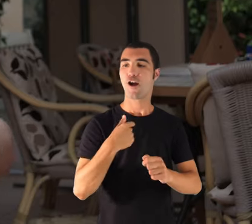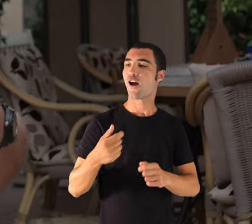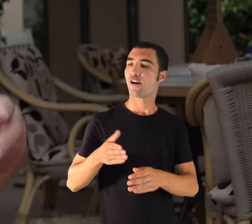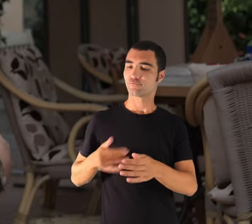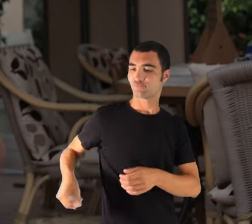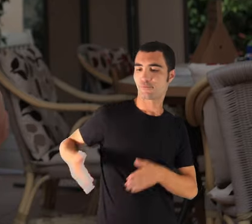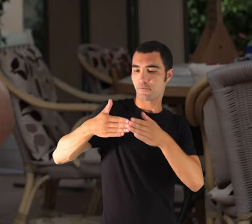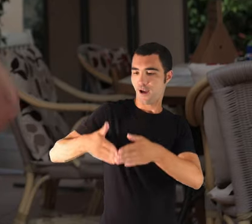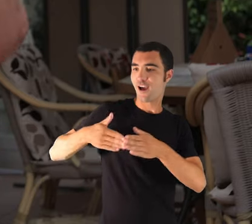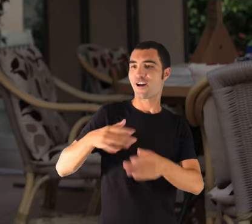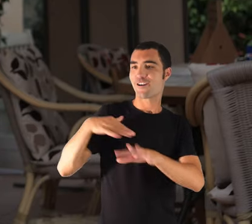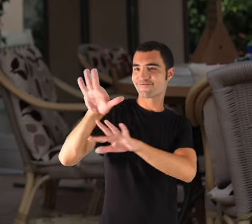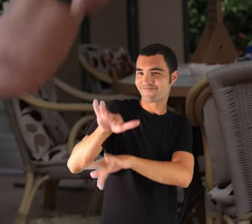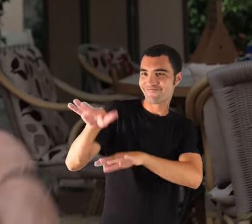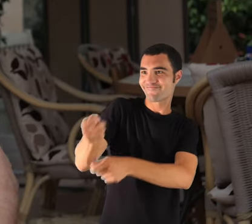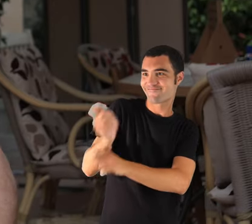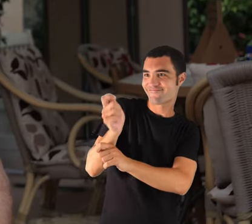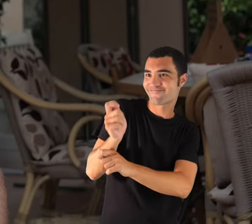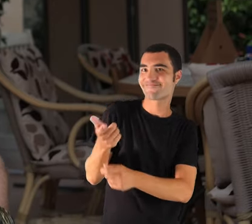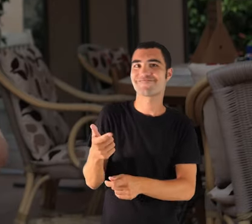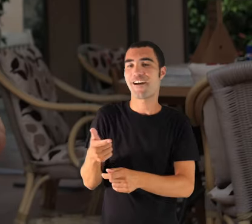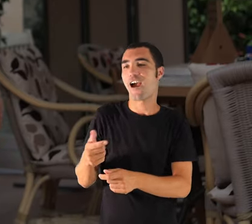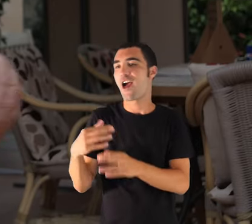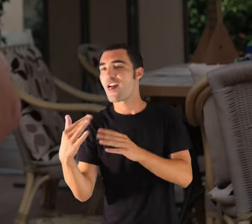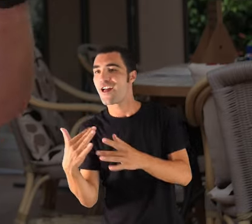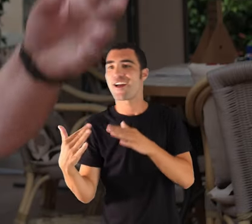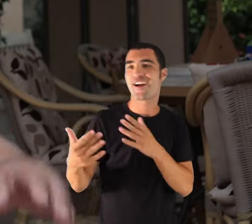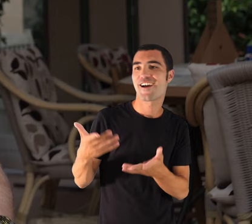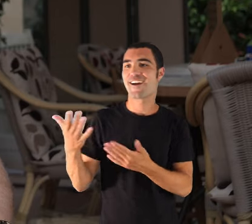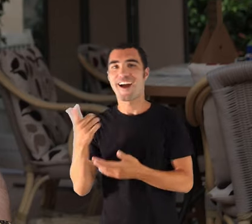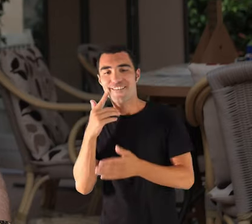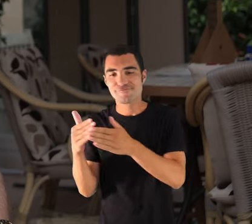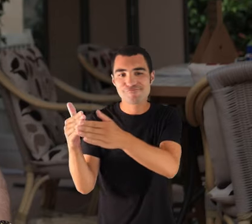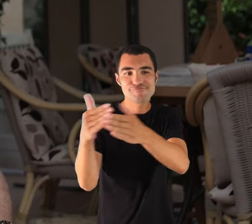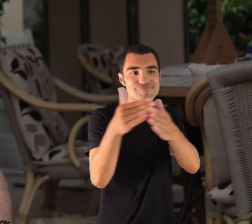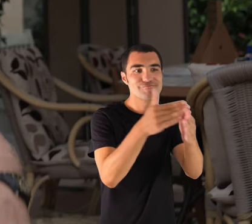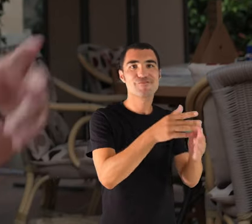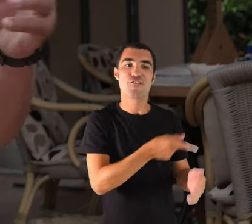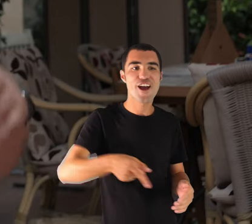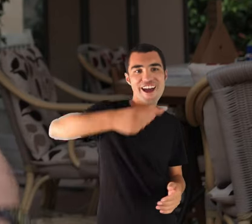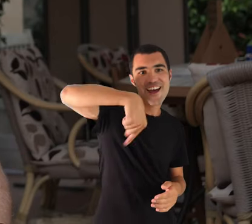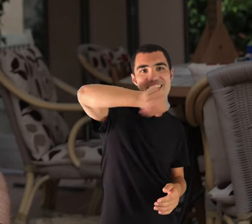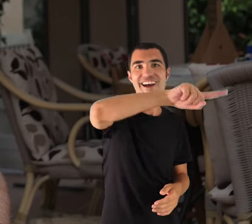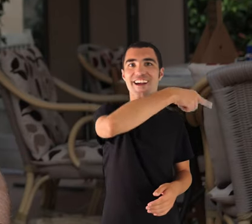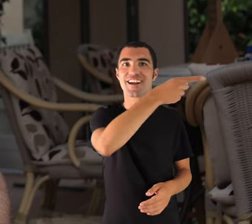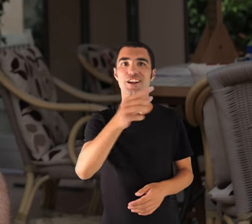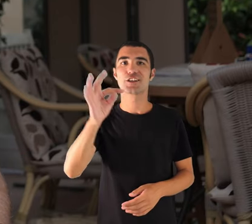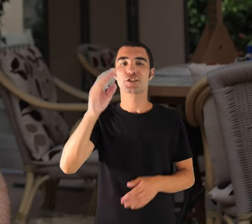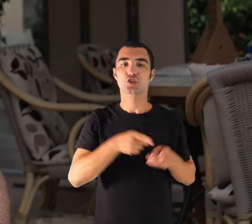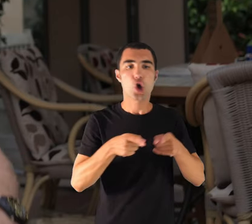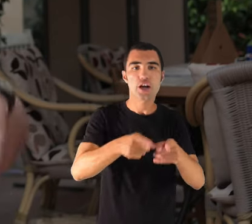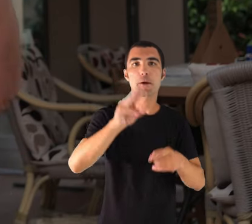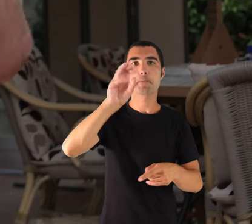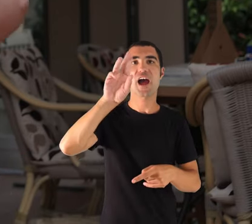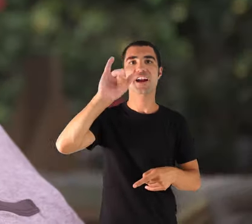o intentava lligar amb ella o l'acompanyàvem amb un estorrent de parells, en fi, i avui on vas, avui vespre, pues, no sé, no tenia anar